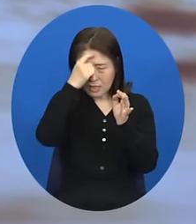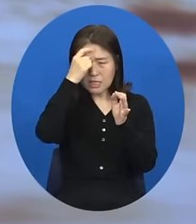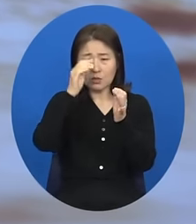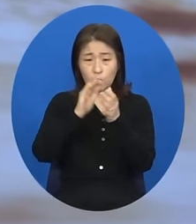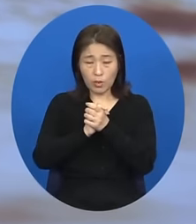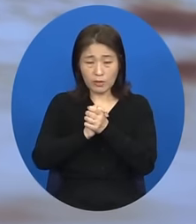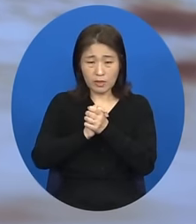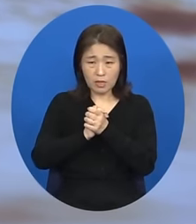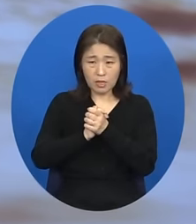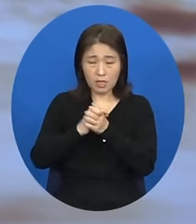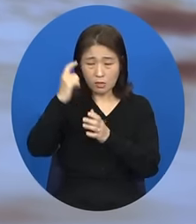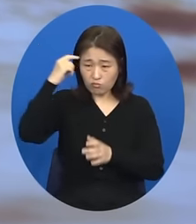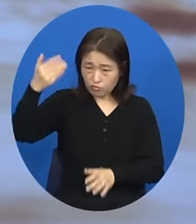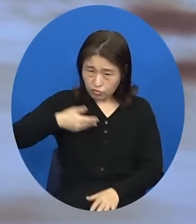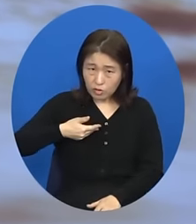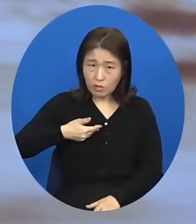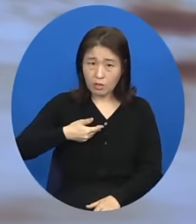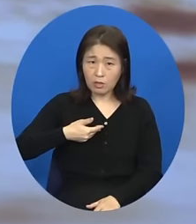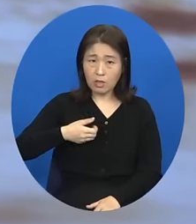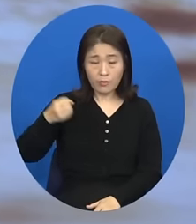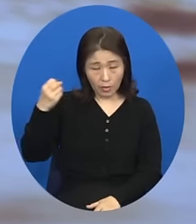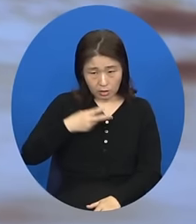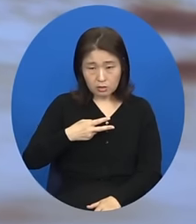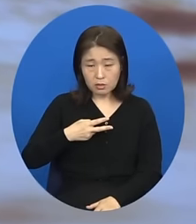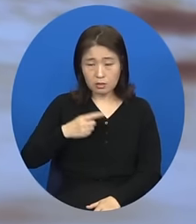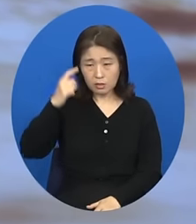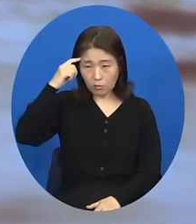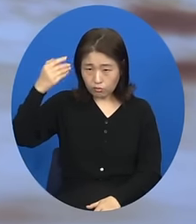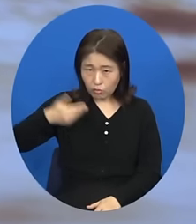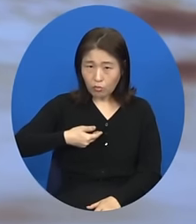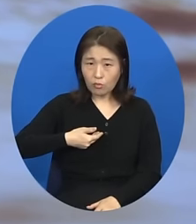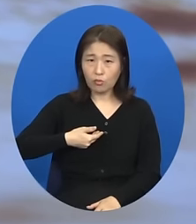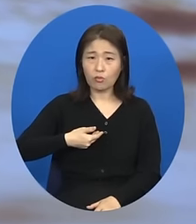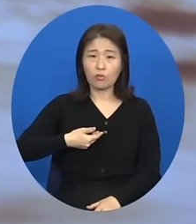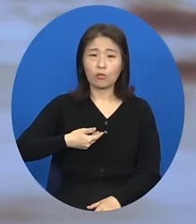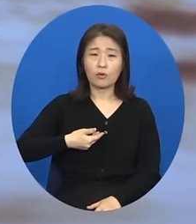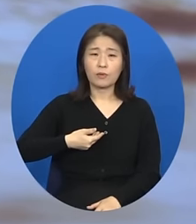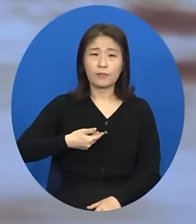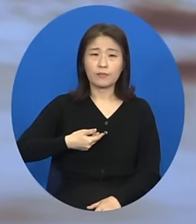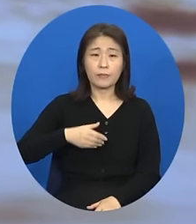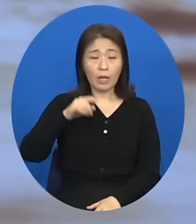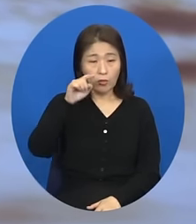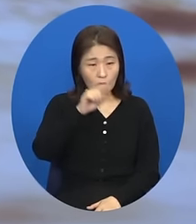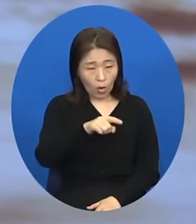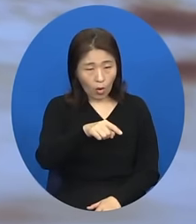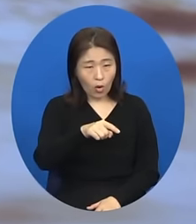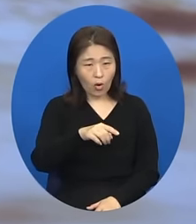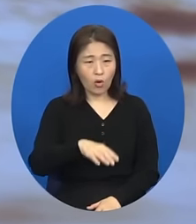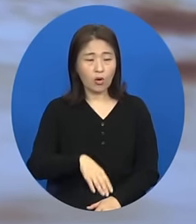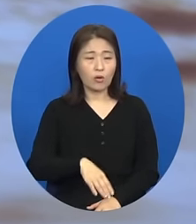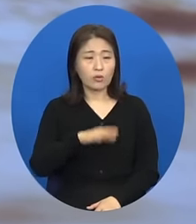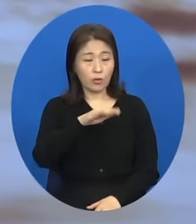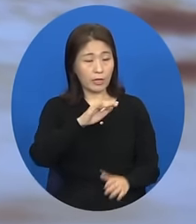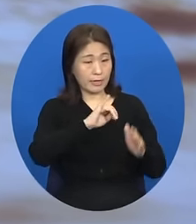흘리면서 기도했죠. 다시 묻는 거예요. 그러면 너희 가족과